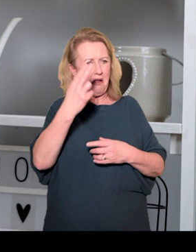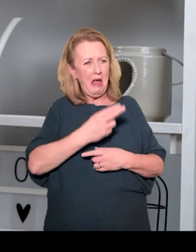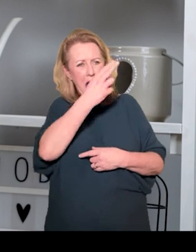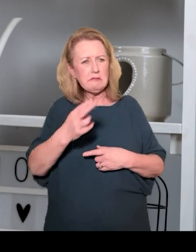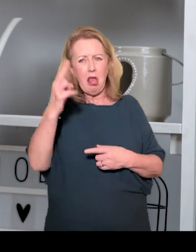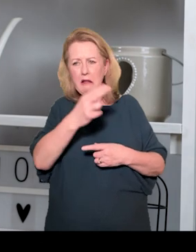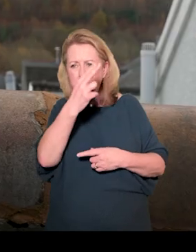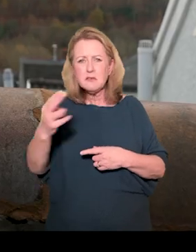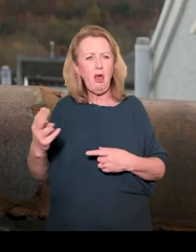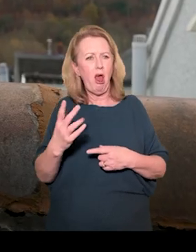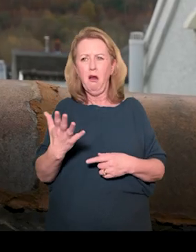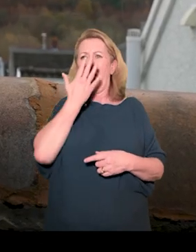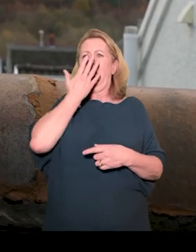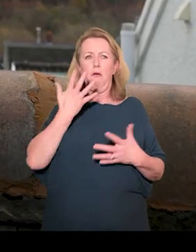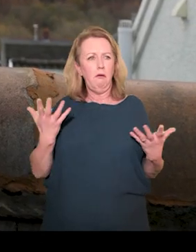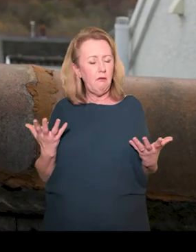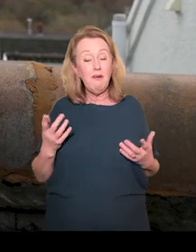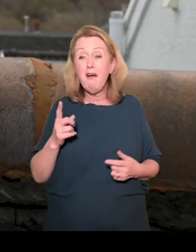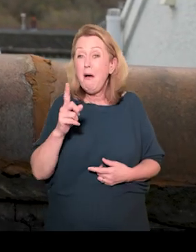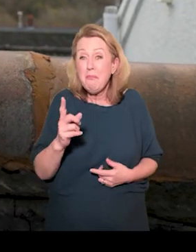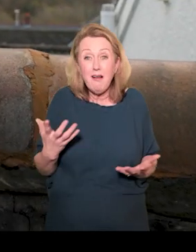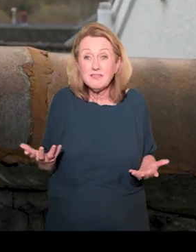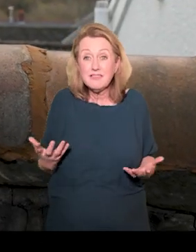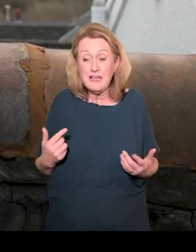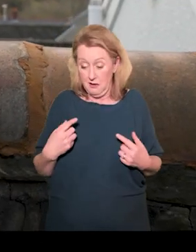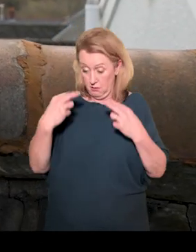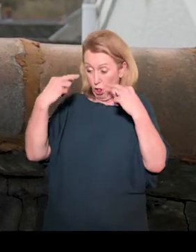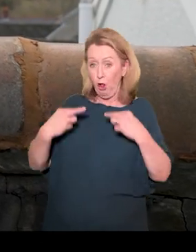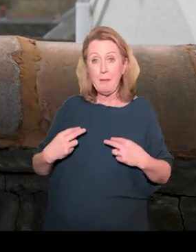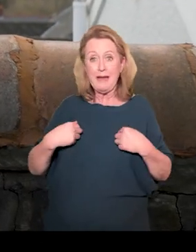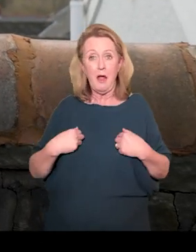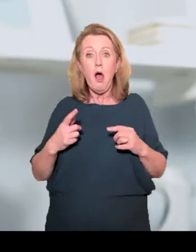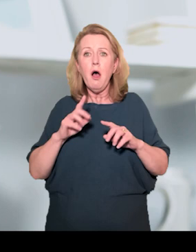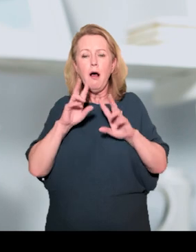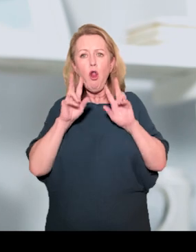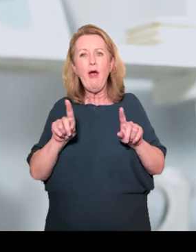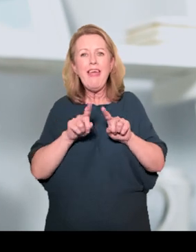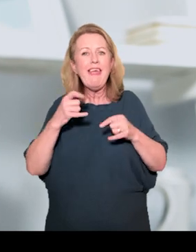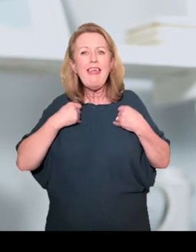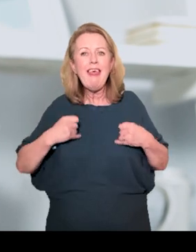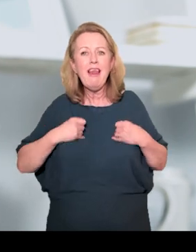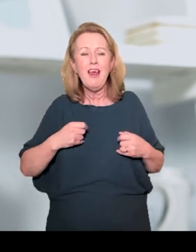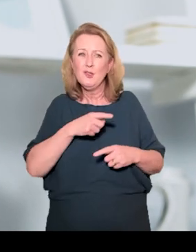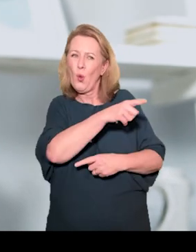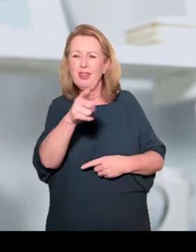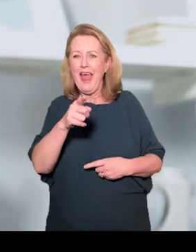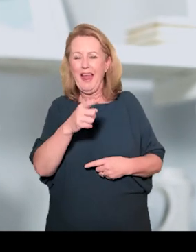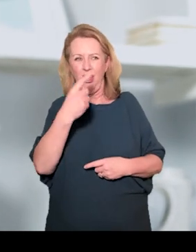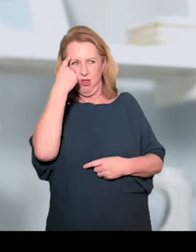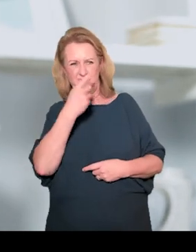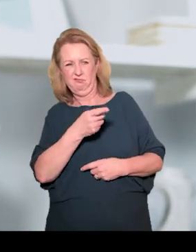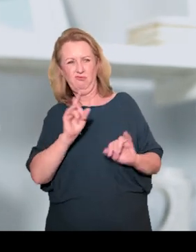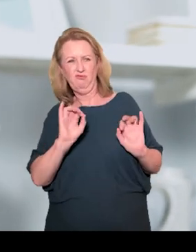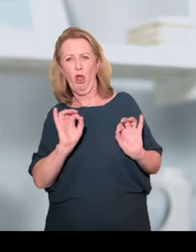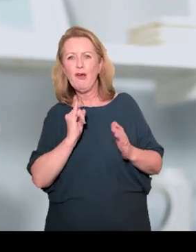ar y pryd o'n i'n ifanc efe, bod nhw ddim yn deall faint o'n i yn dioddef. Ar y pryd, o'n i ddim hyd yn oed i clywed